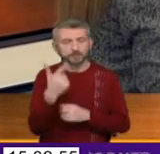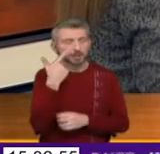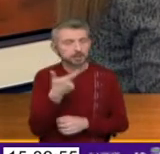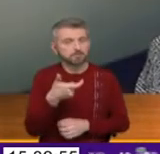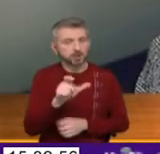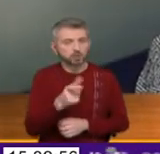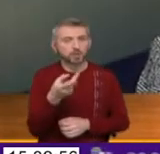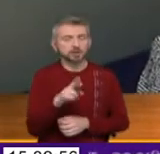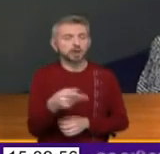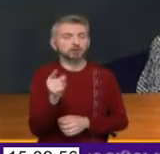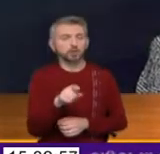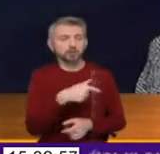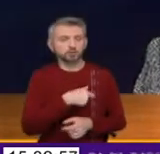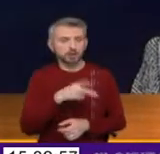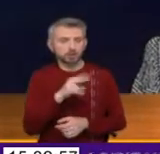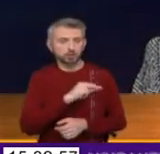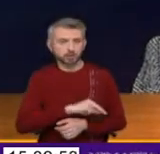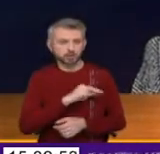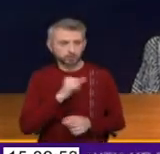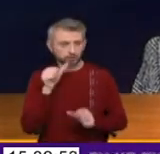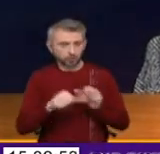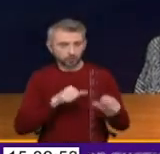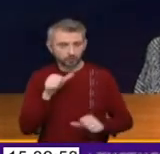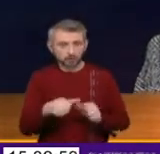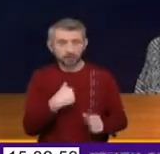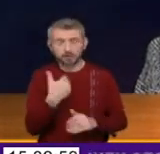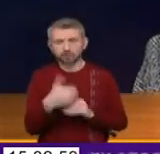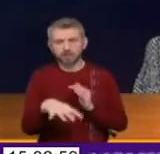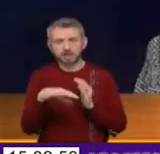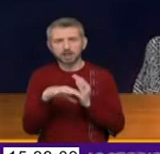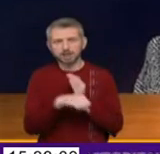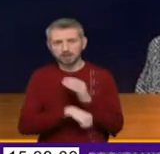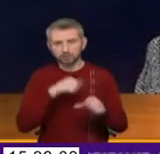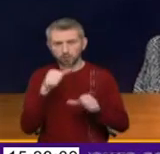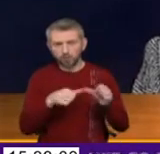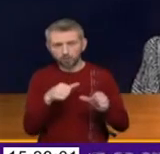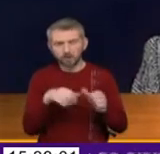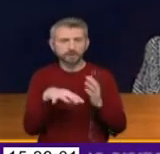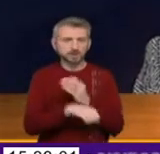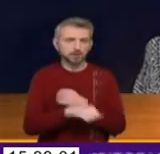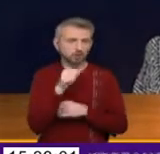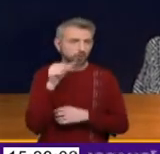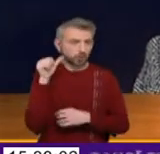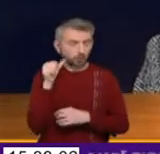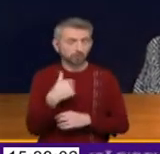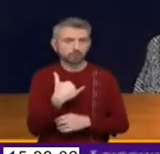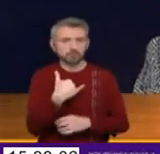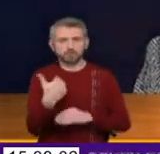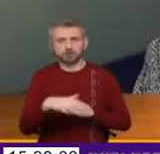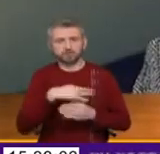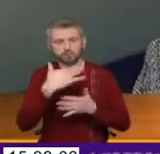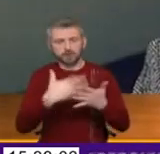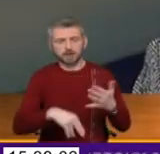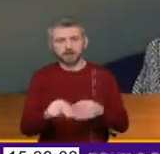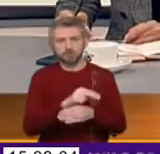Здебільшого, для того депутата, що працює так з року в рік, я вже на кінець року, тобто на кінець минулого року, в мене вже був перелік